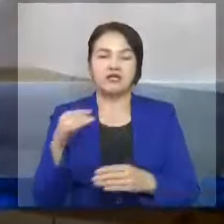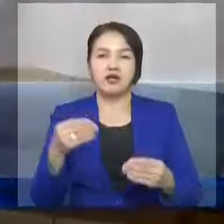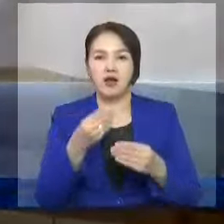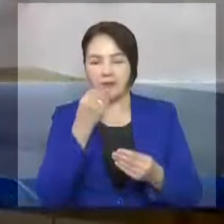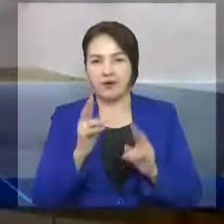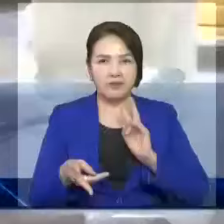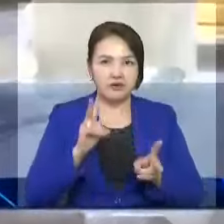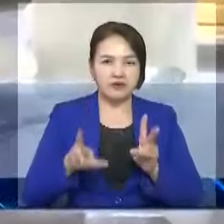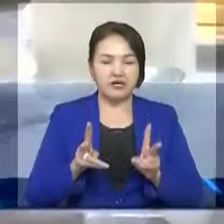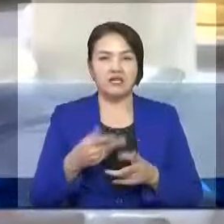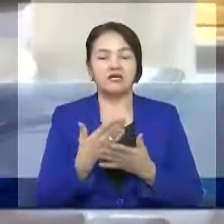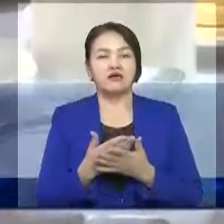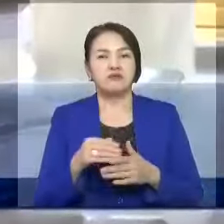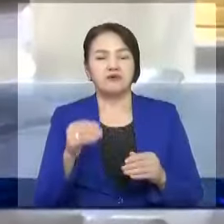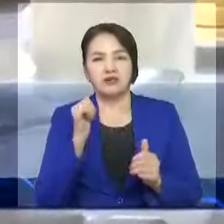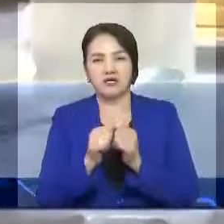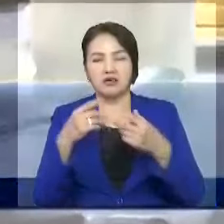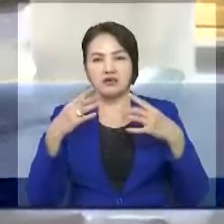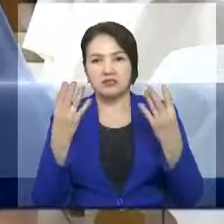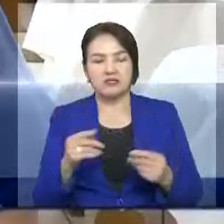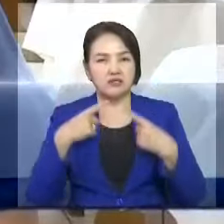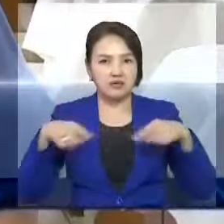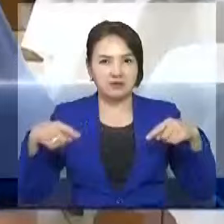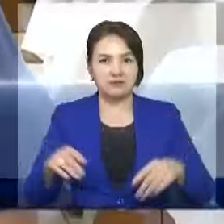и 1 кондитер. Меню каждый день разное.